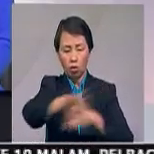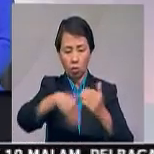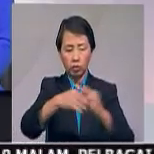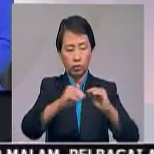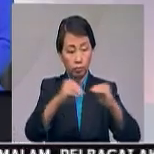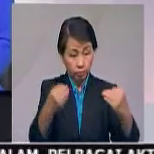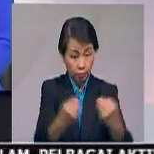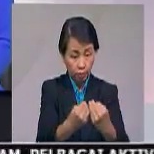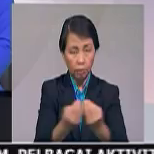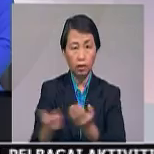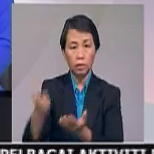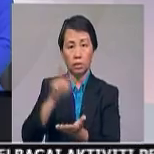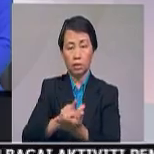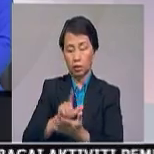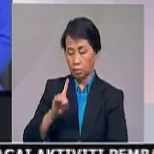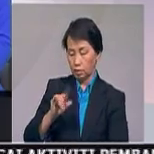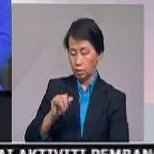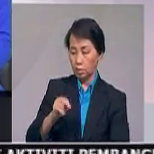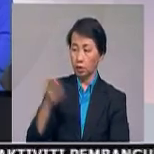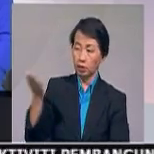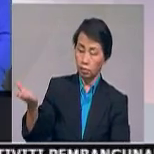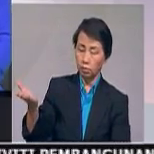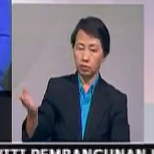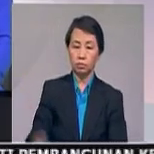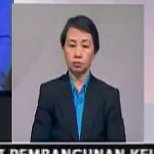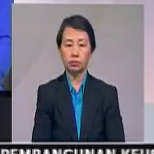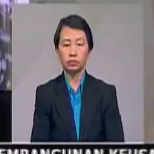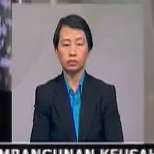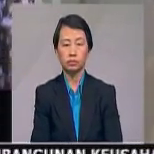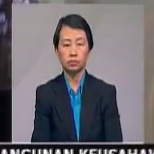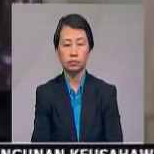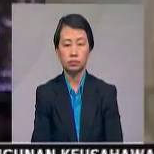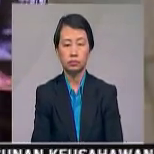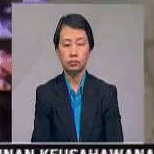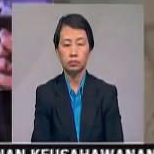masyarakat. Laporan Dian Fatihah Makno.